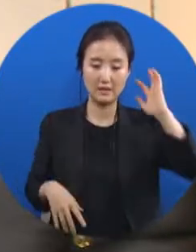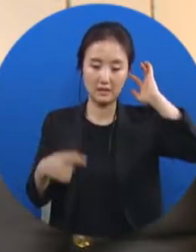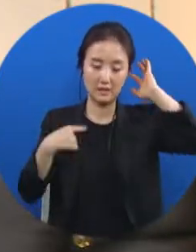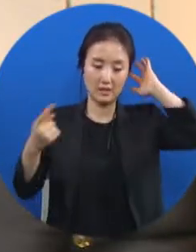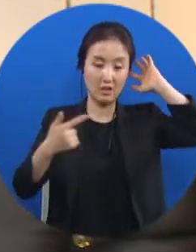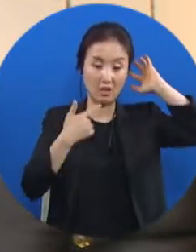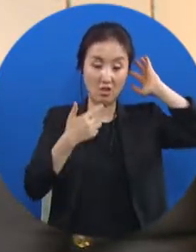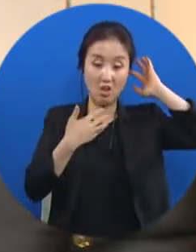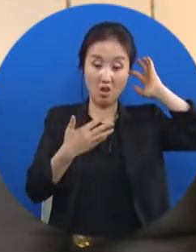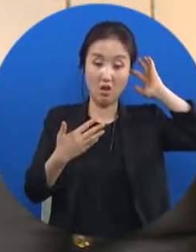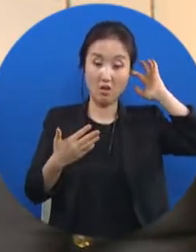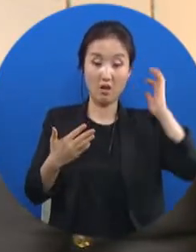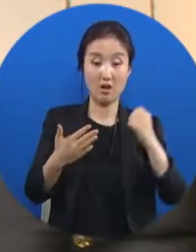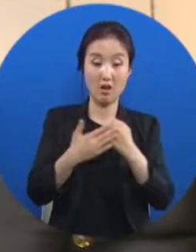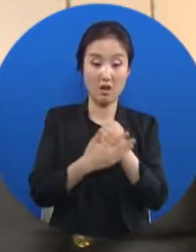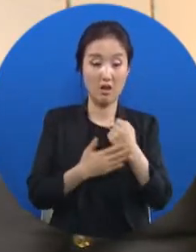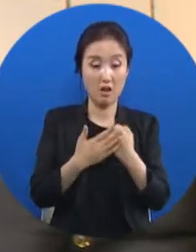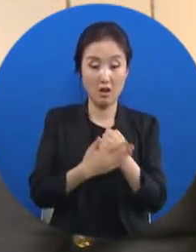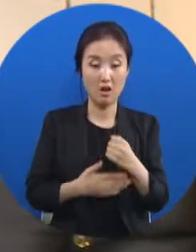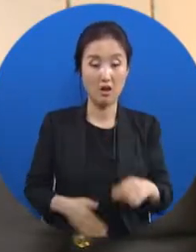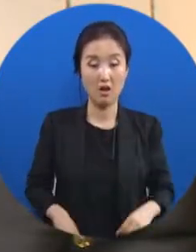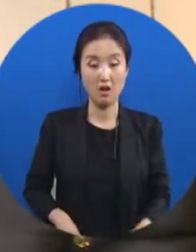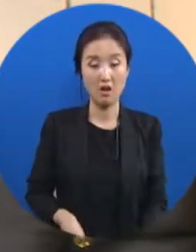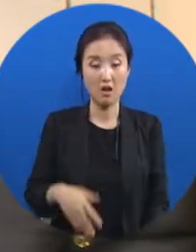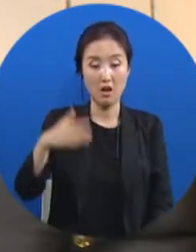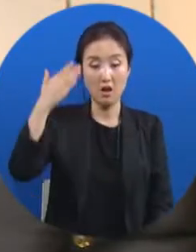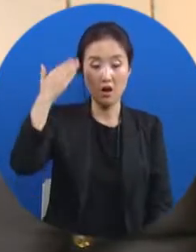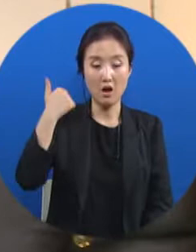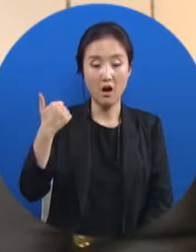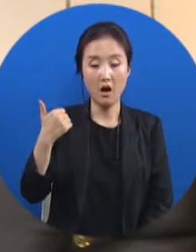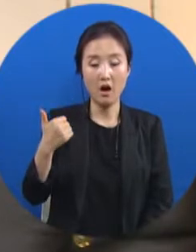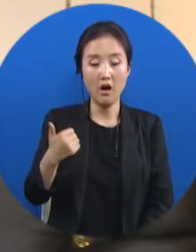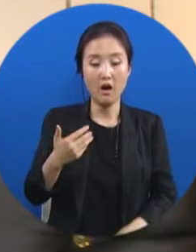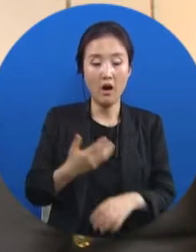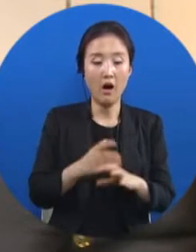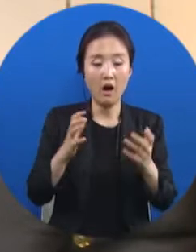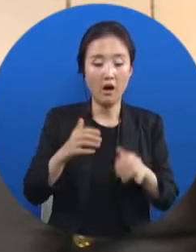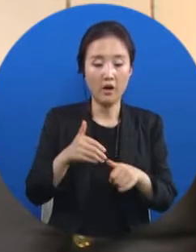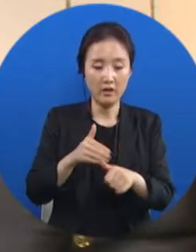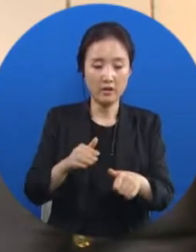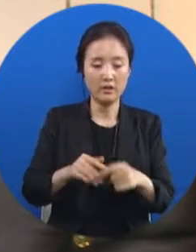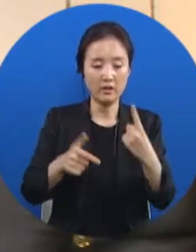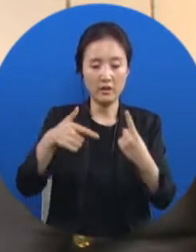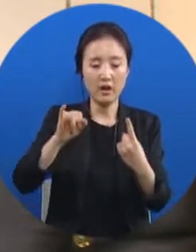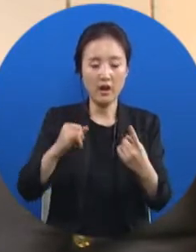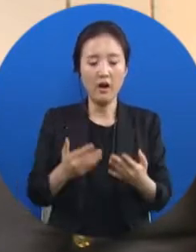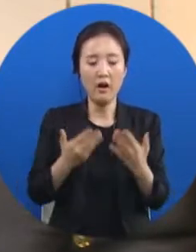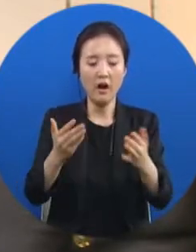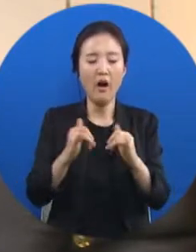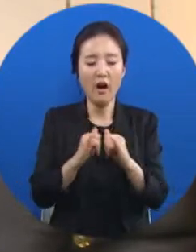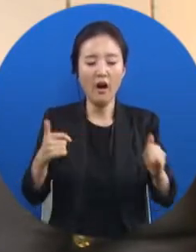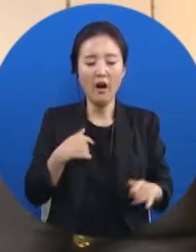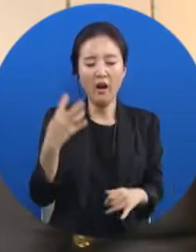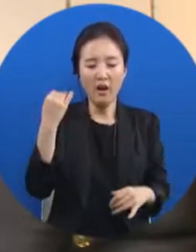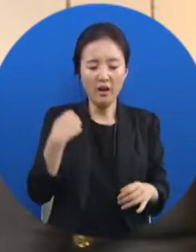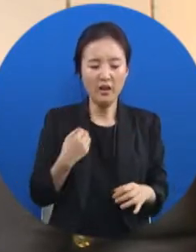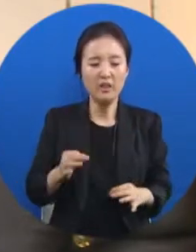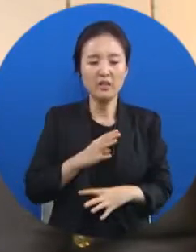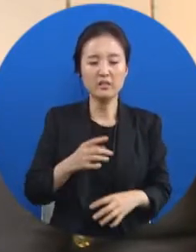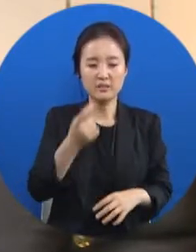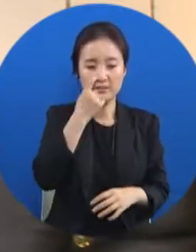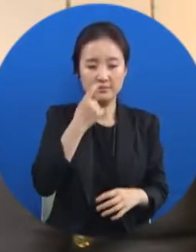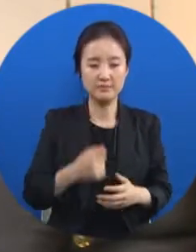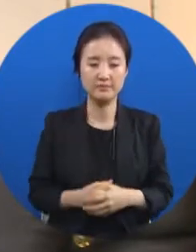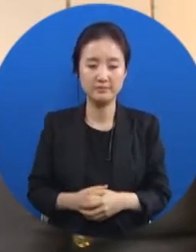경험으로 인해서 제가 그 당시가 보니까 대한민국 1기 해외봉사 파견단이었더라고요. 얼마 전에 알았어요. 연락이